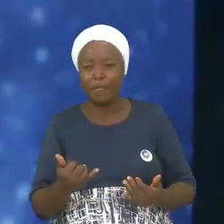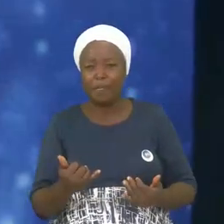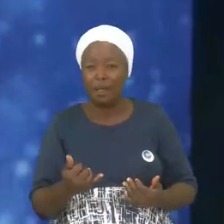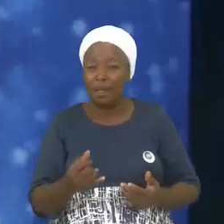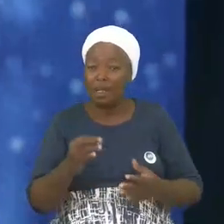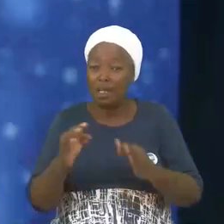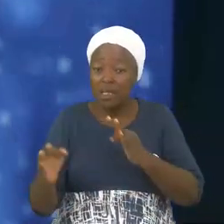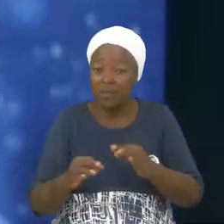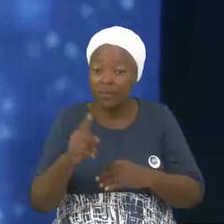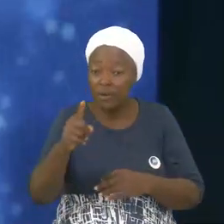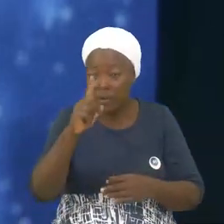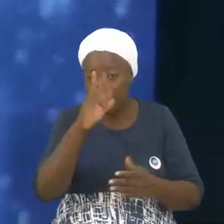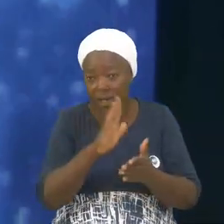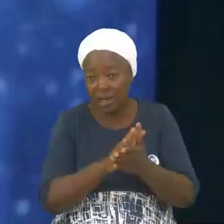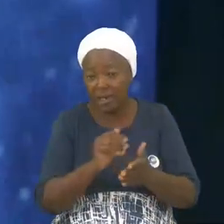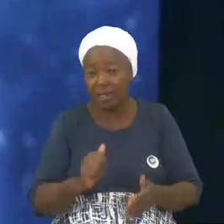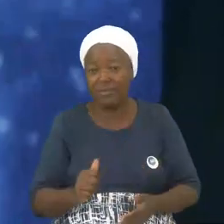sent déjà.